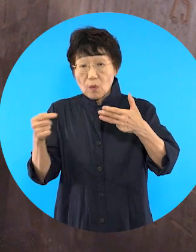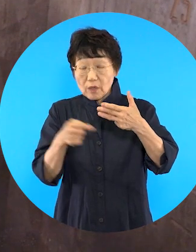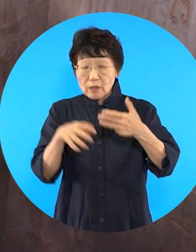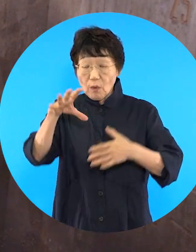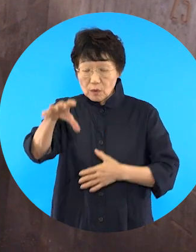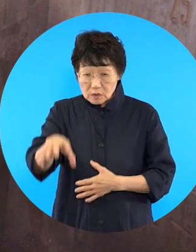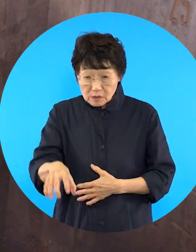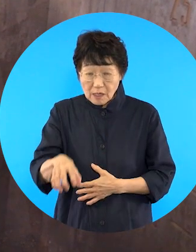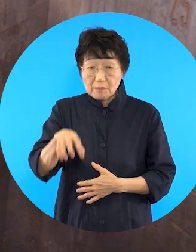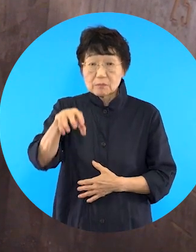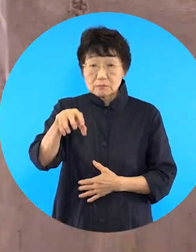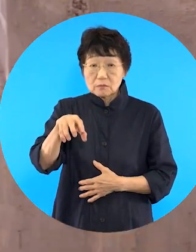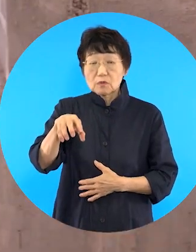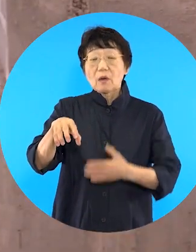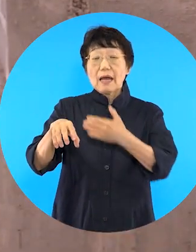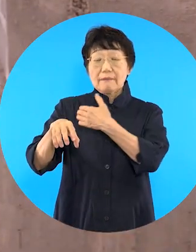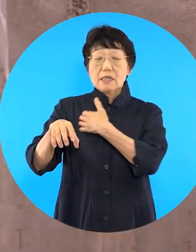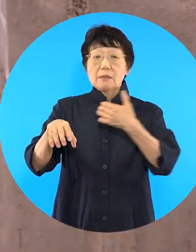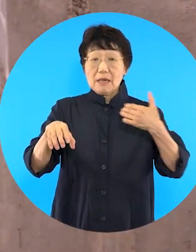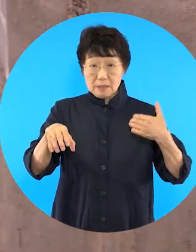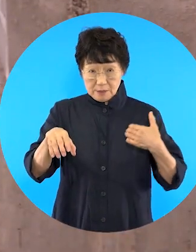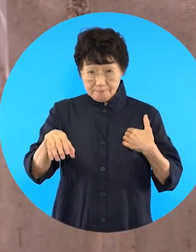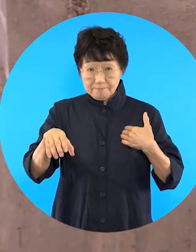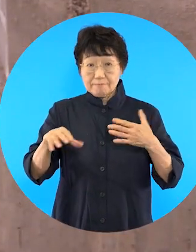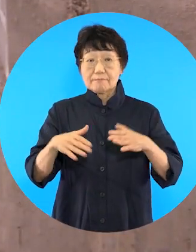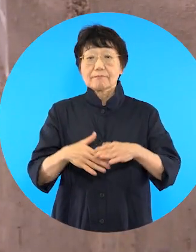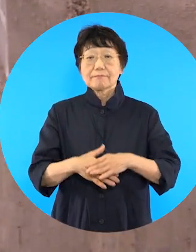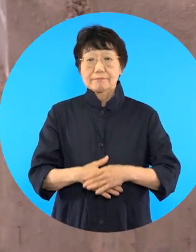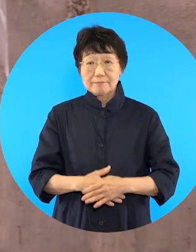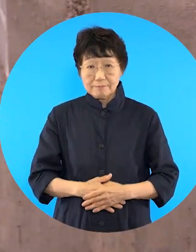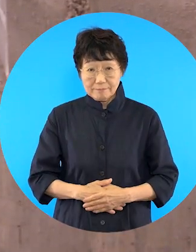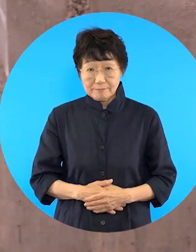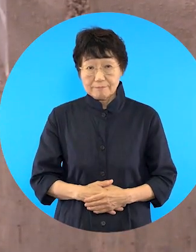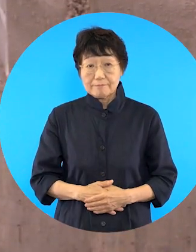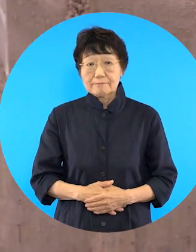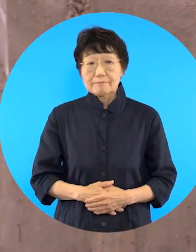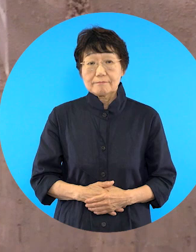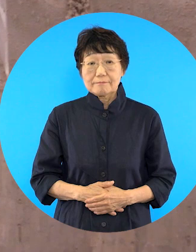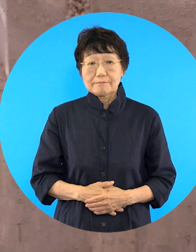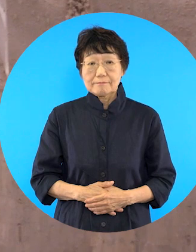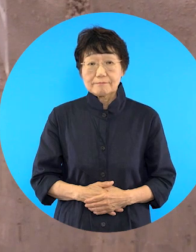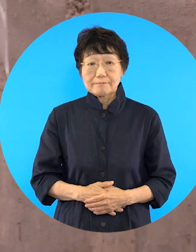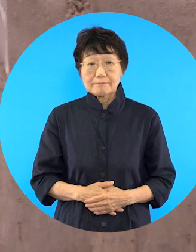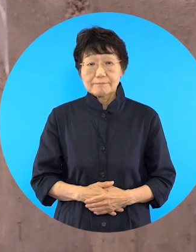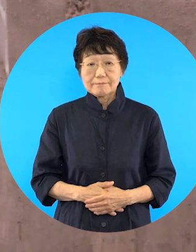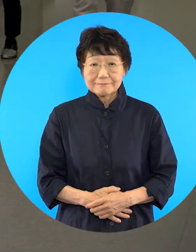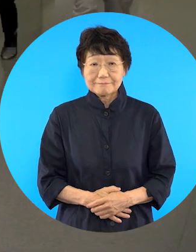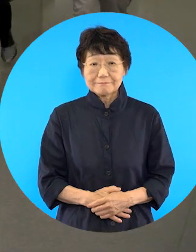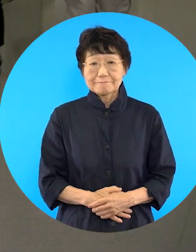ゴミはよく混ぜられた後焼却炉に投入されるのです。